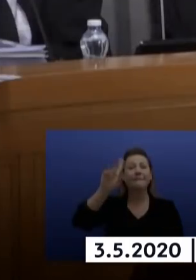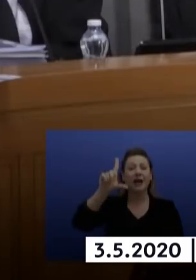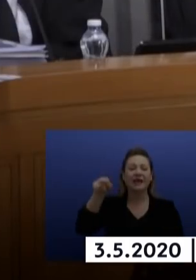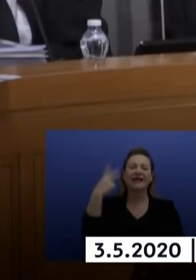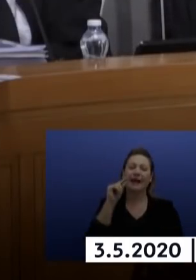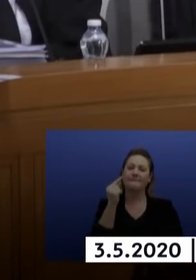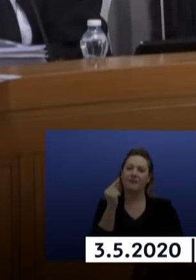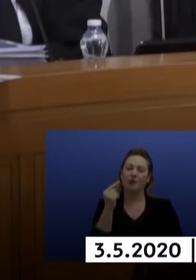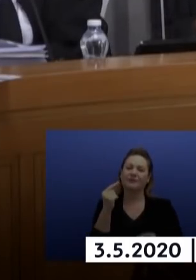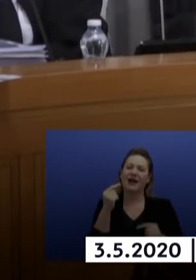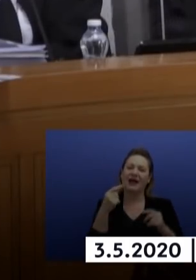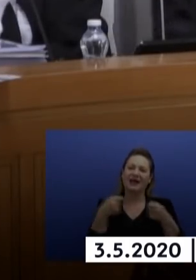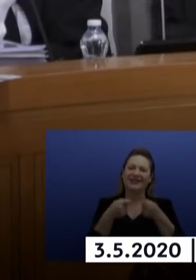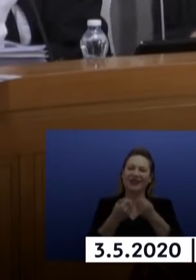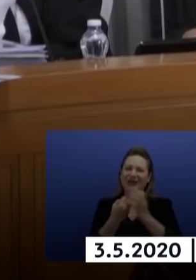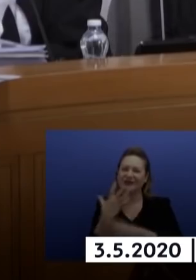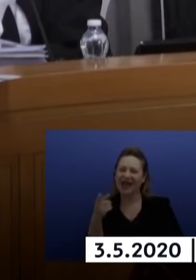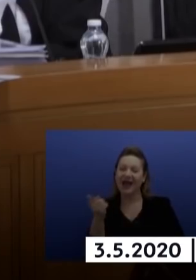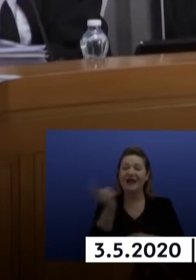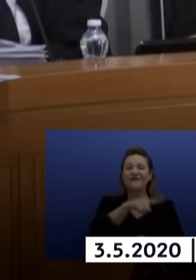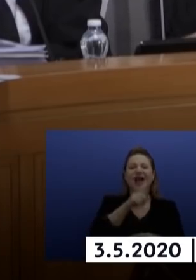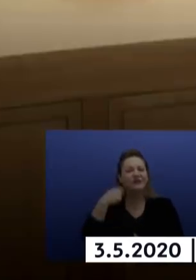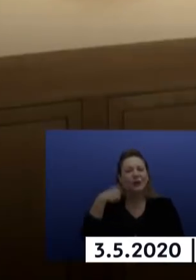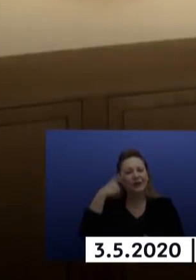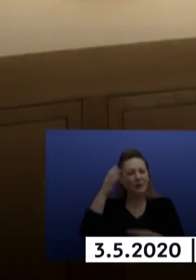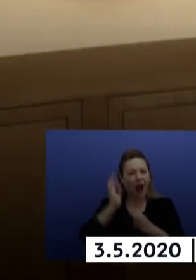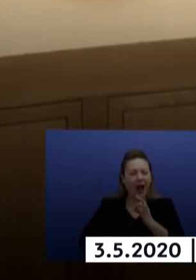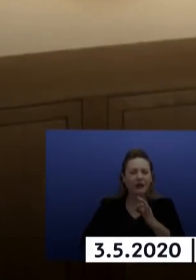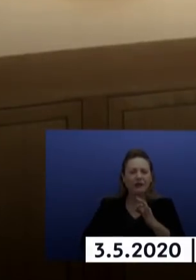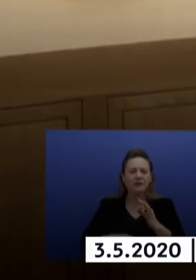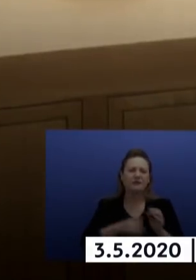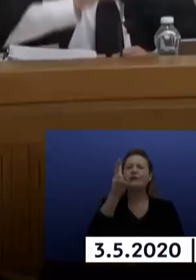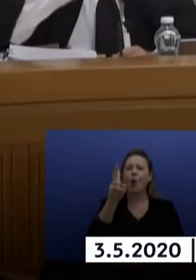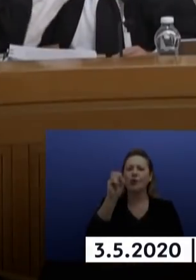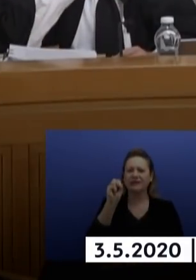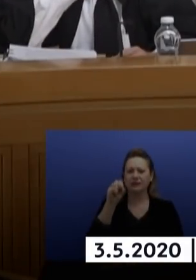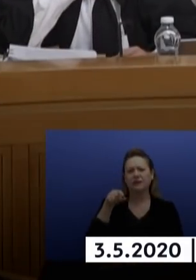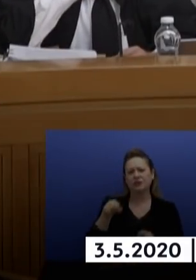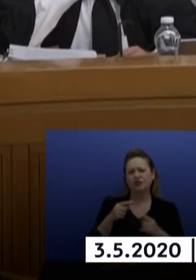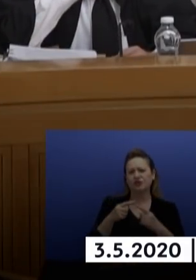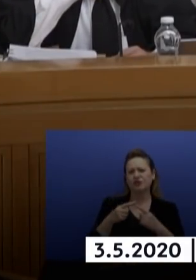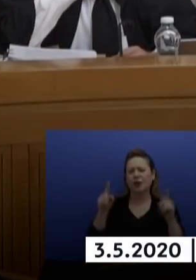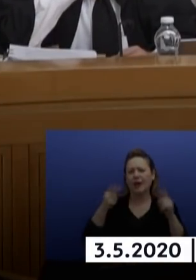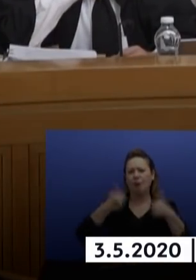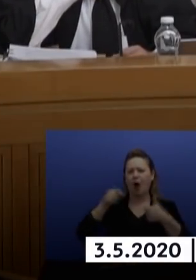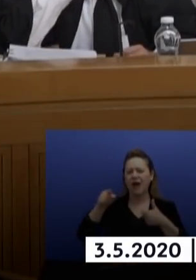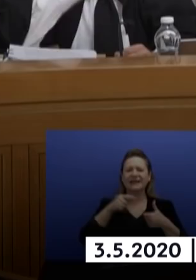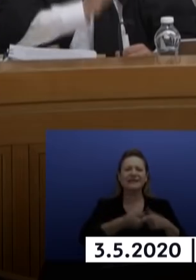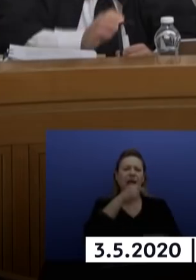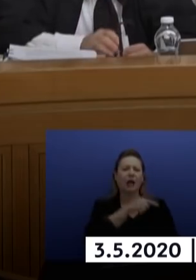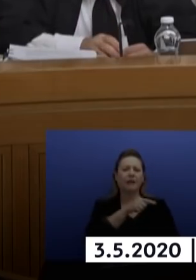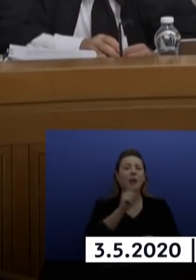דן בעתירות נגד הטלת הרכבת הממשלה על נתניהו, הנאשם בפלילים. מחר, הדיון בסעיפי